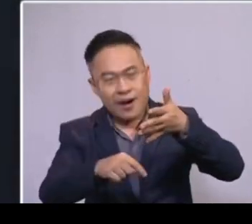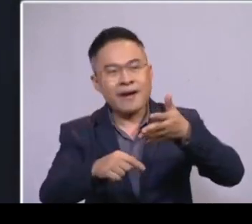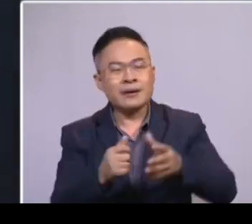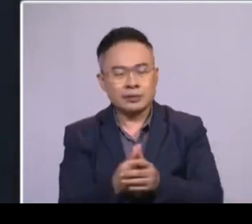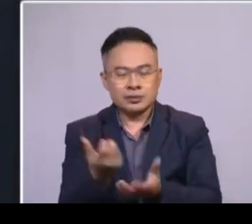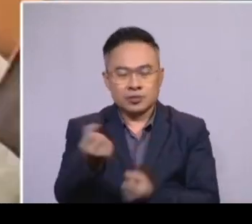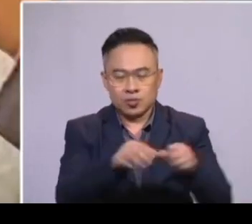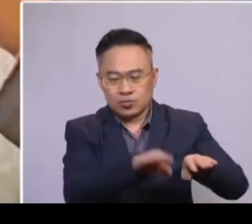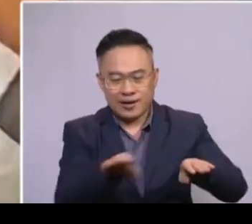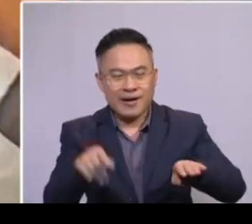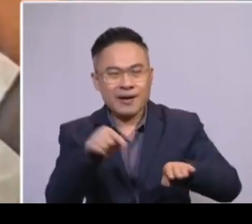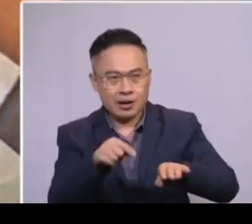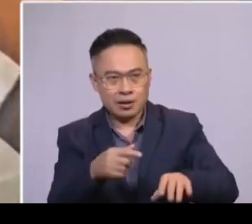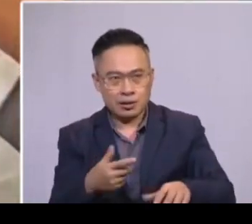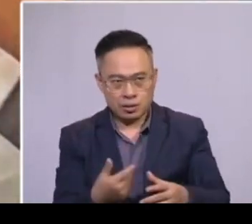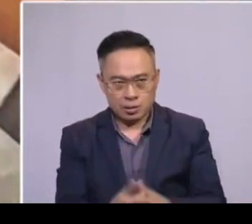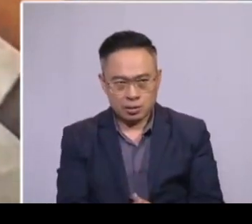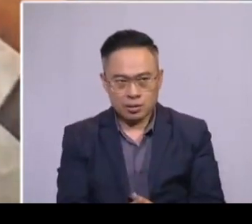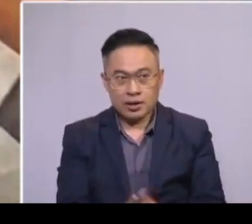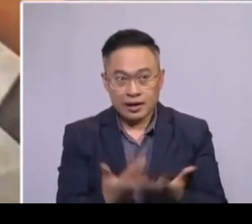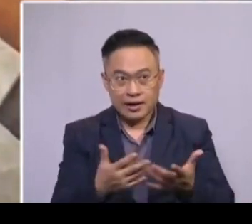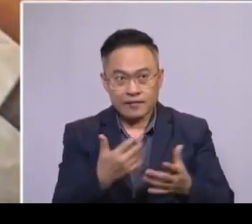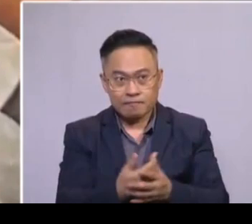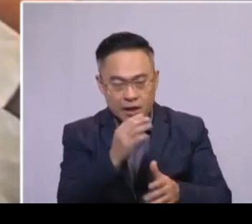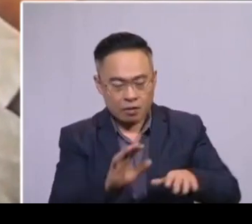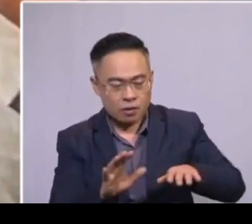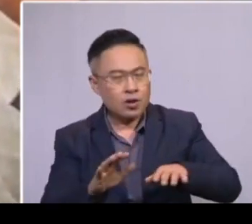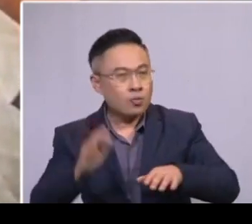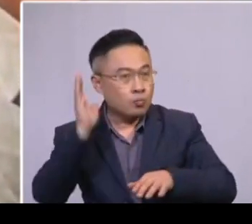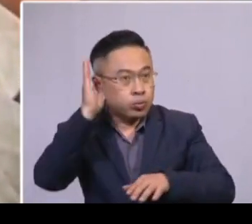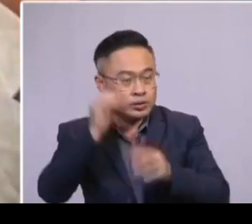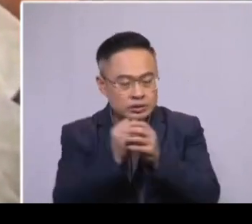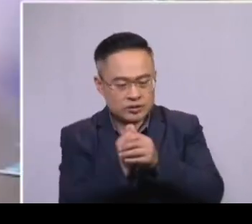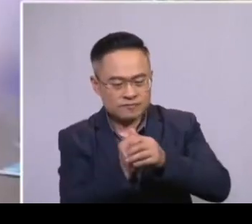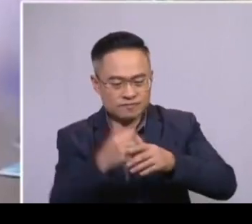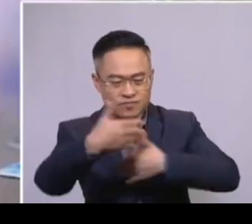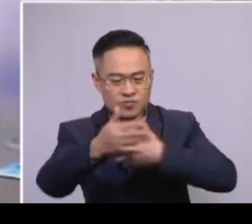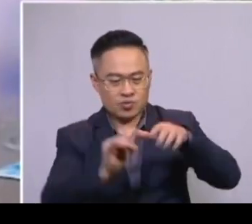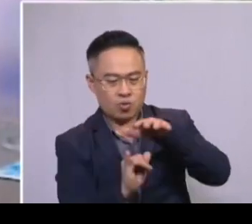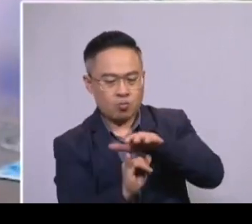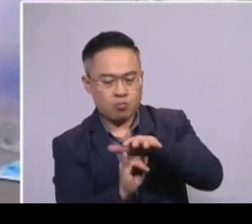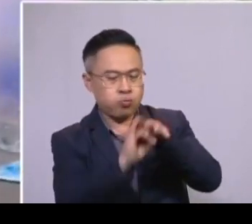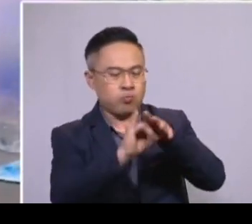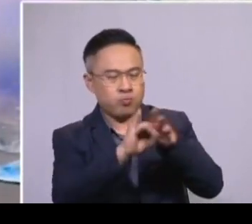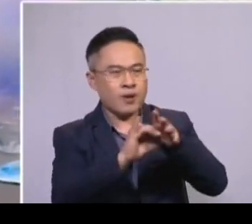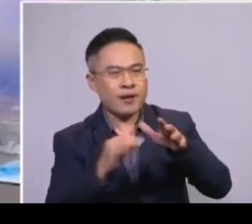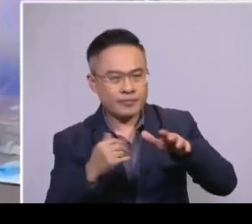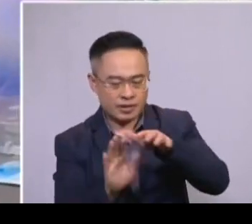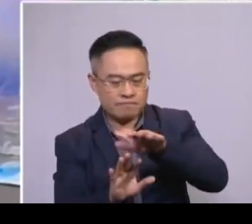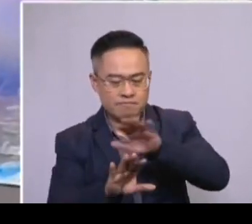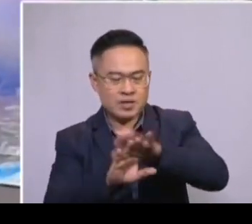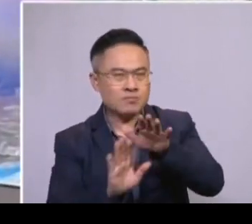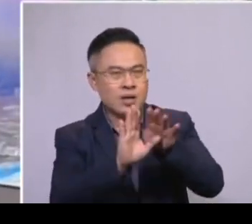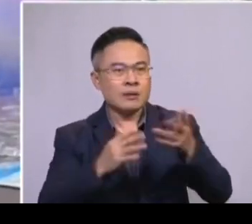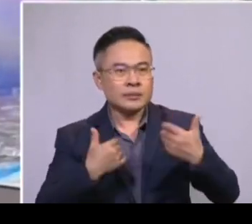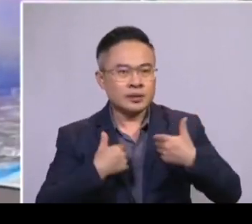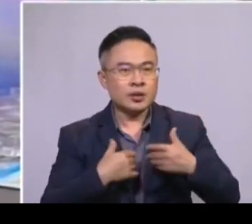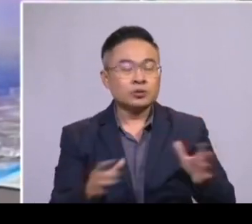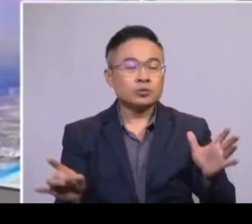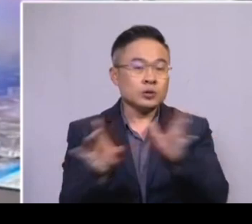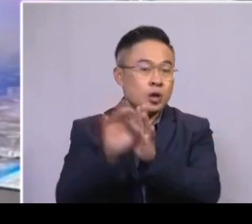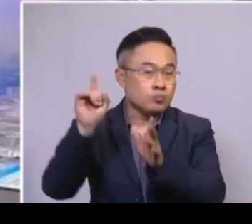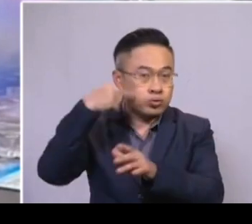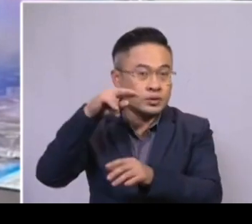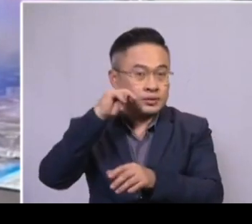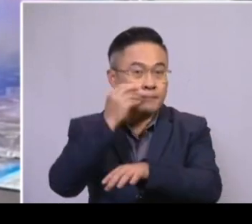ขณะเดียวกันค่ะนางสาวน้องเพชรเนี่ยที่ถูกจับได้ที่คอนโดย่านสุขุมวิทเธอบอกแบบนี้ค่ะว่ายอม